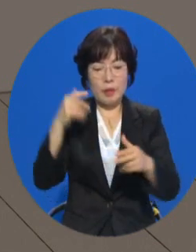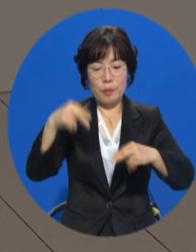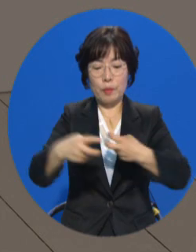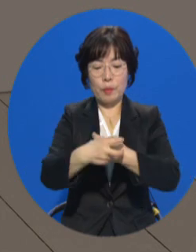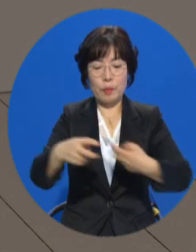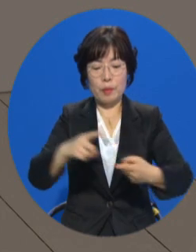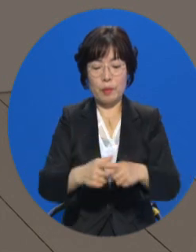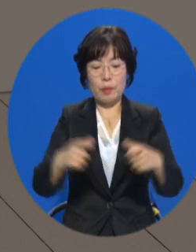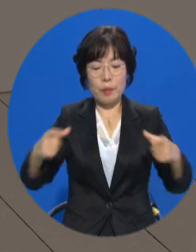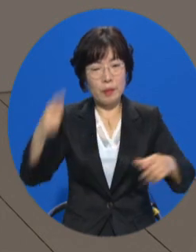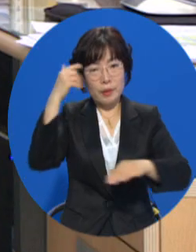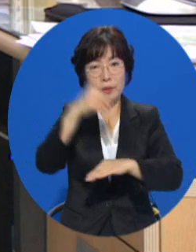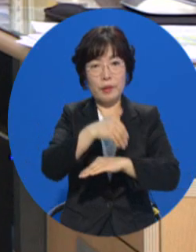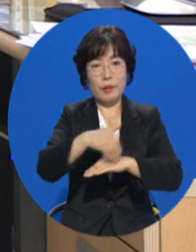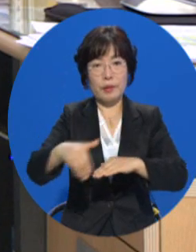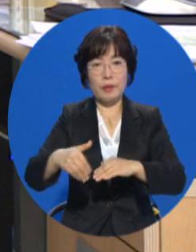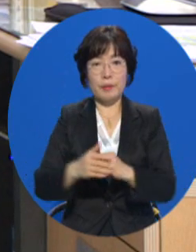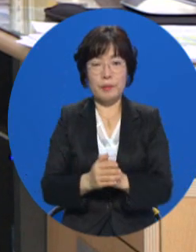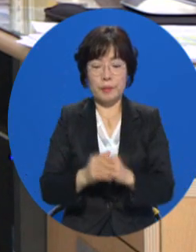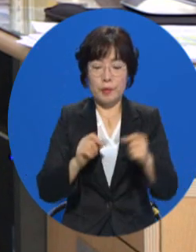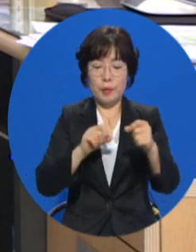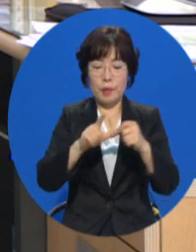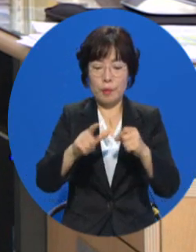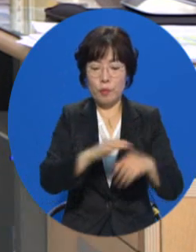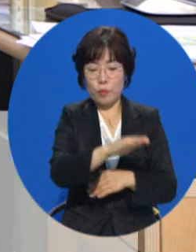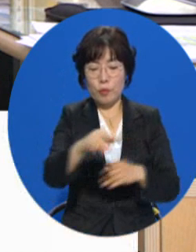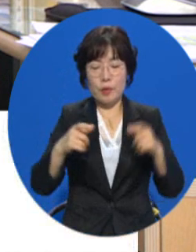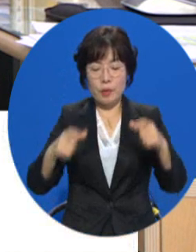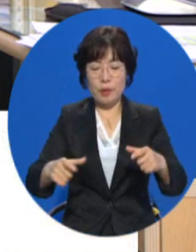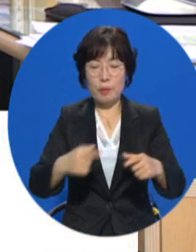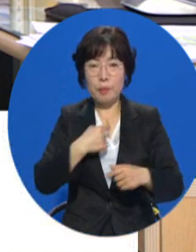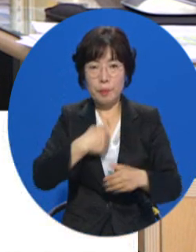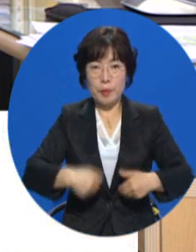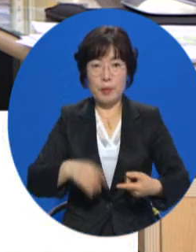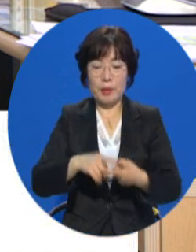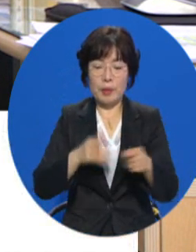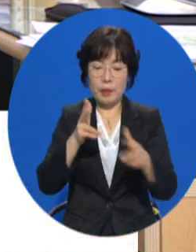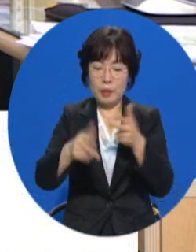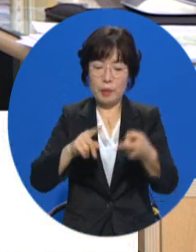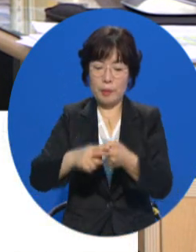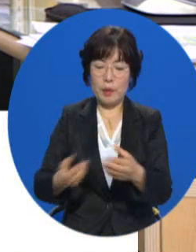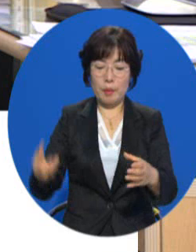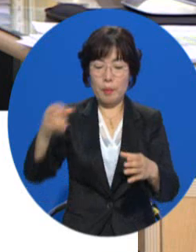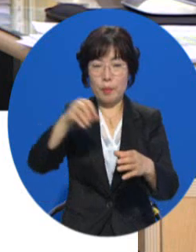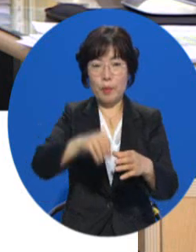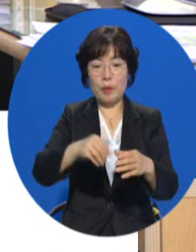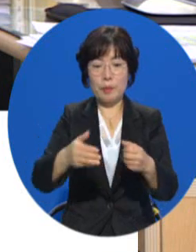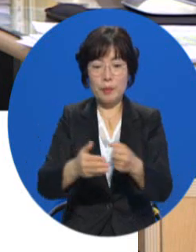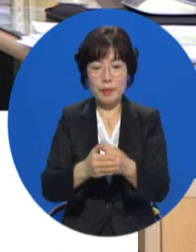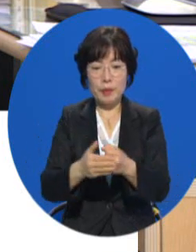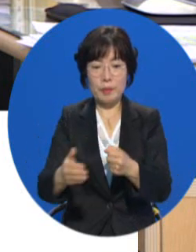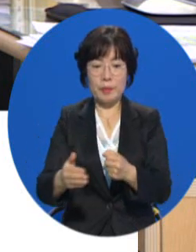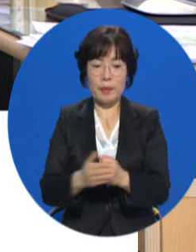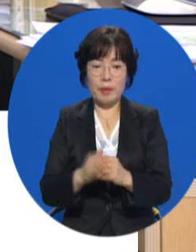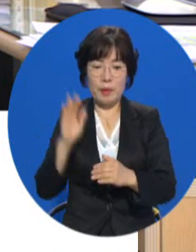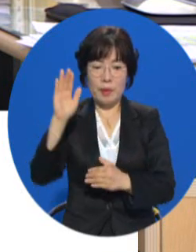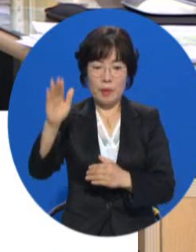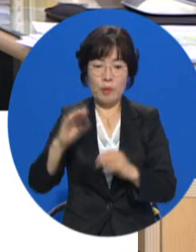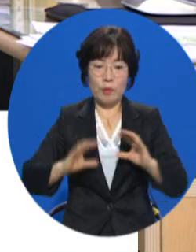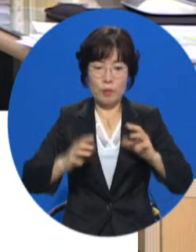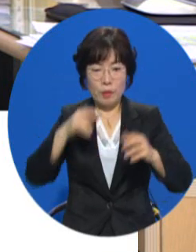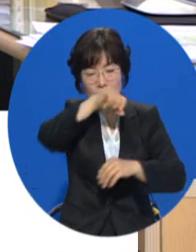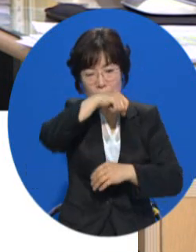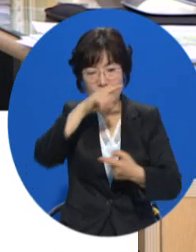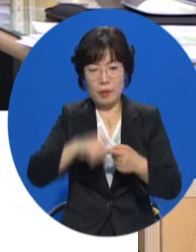교통망을 확충하기로 했습니다. 예, 대부분 우리 지역에서 요구한 사업들이 반영이 계획에 돼 있기 때문에 앞으로 그